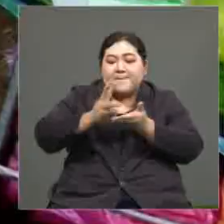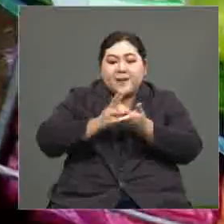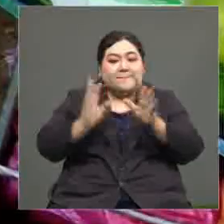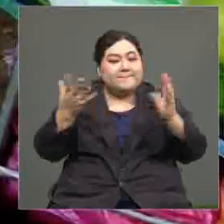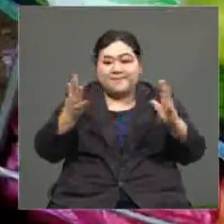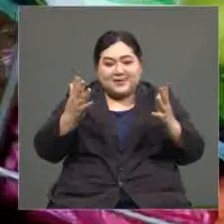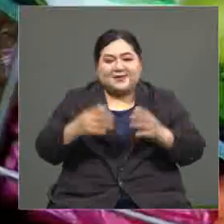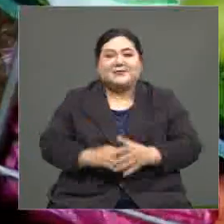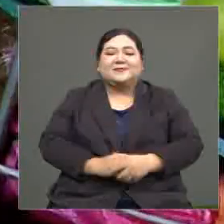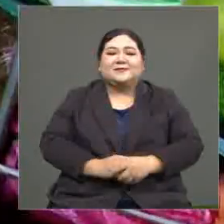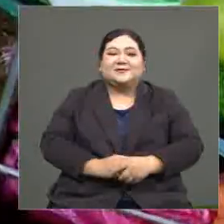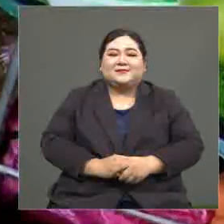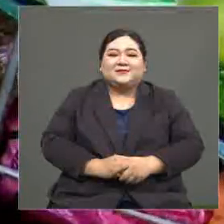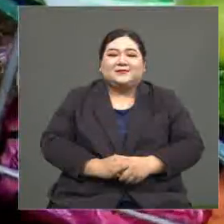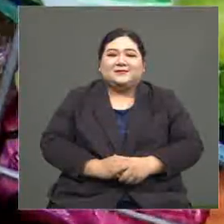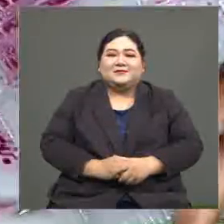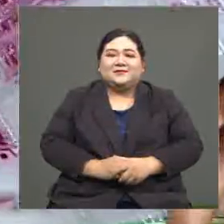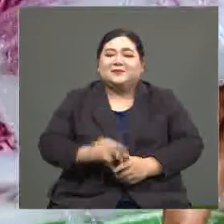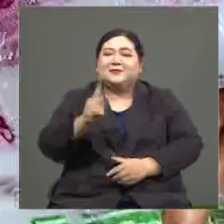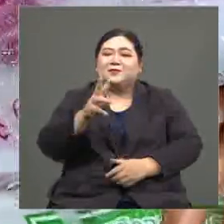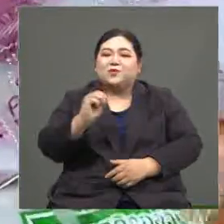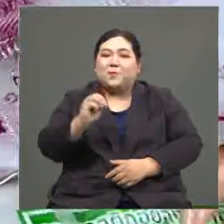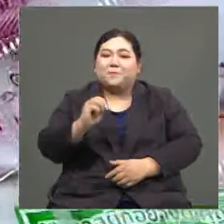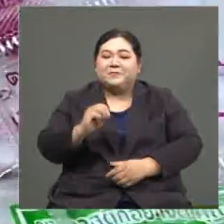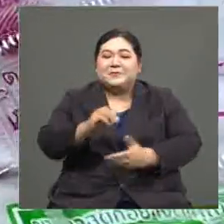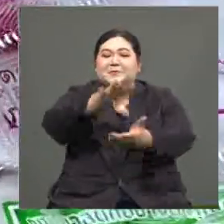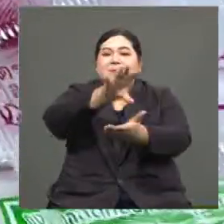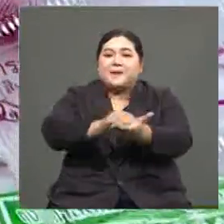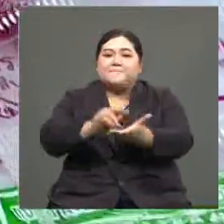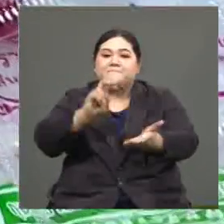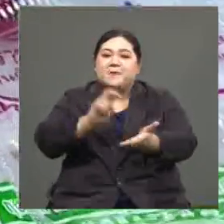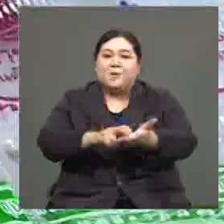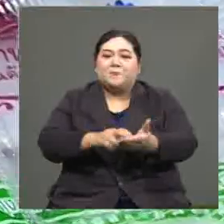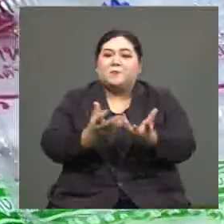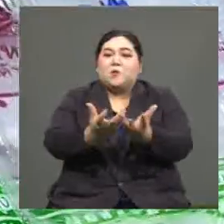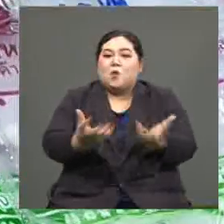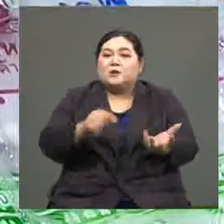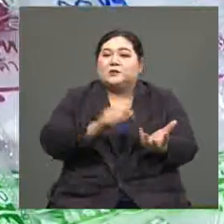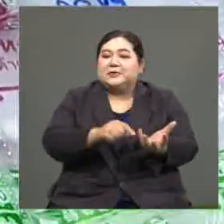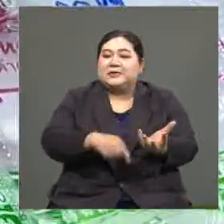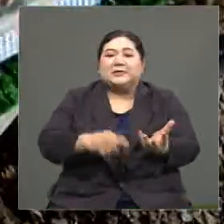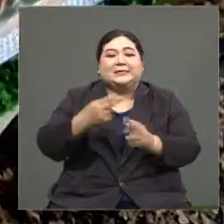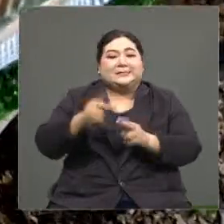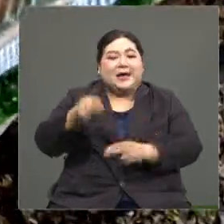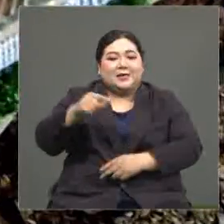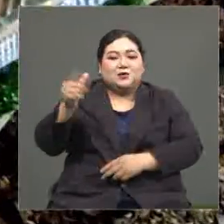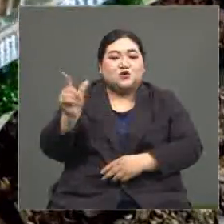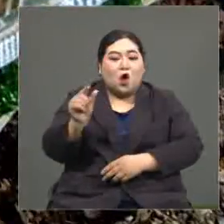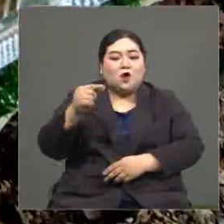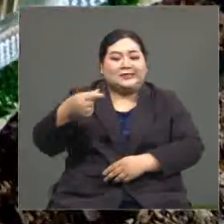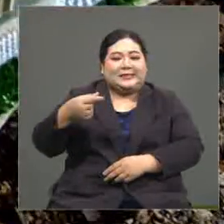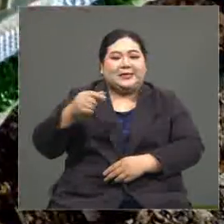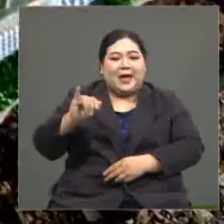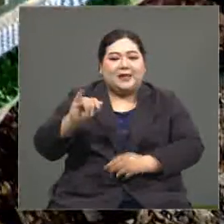ทรัพย์สินทางปัญญาได้ประกาศขึ้นทะเบียนสิ่งบ่งชี้ทางภูมิศาสตร์หรือว่า Gเนี่ยนะเป็นสินค้าจอของ